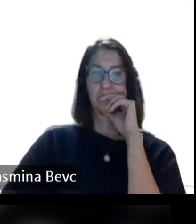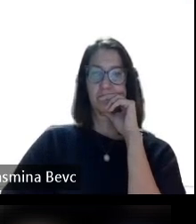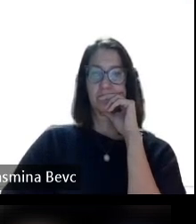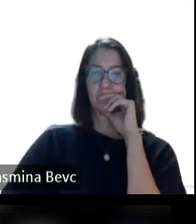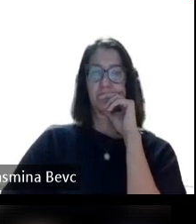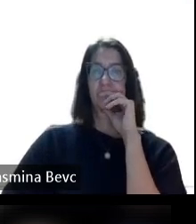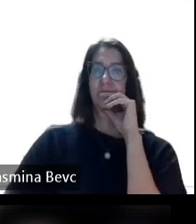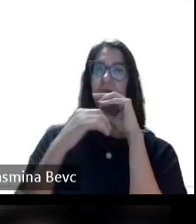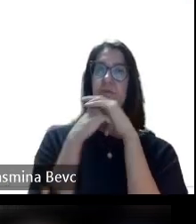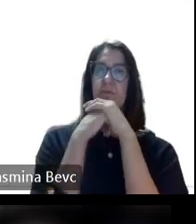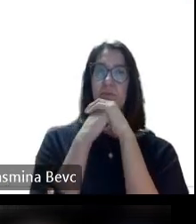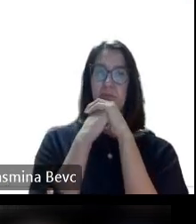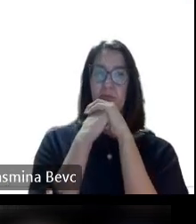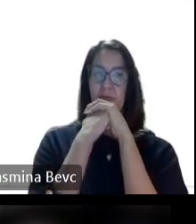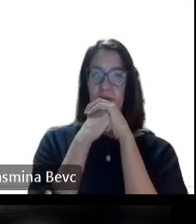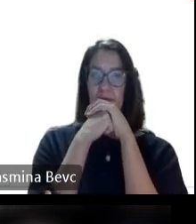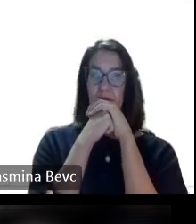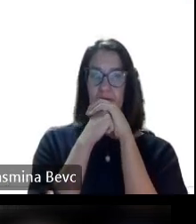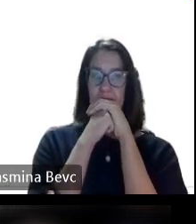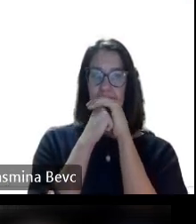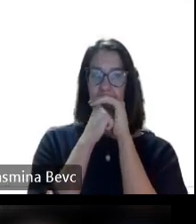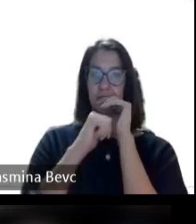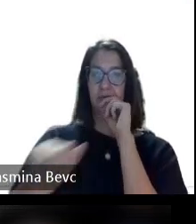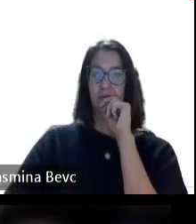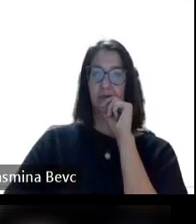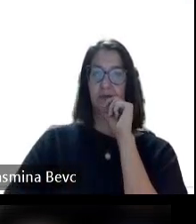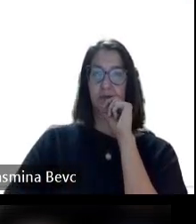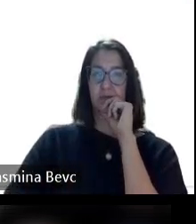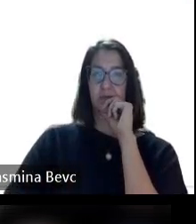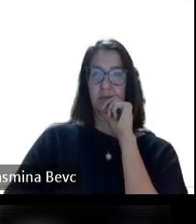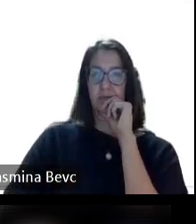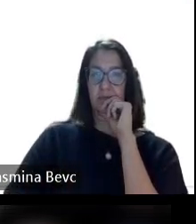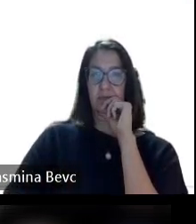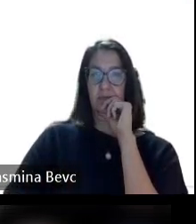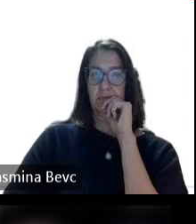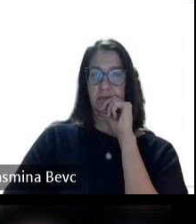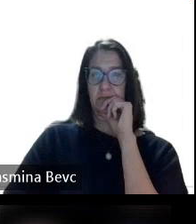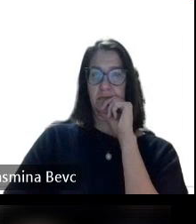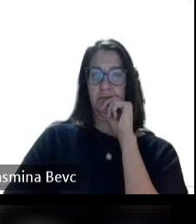Značilnost ogrevalnega sistema opisuje, ali imamo opravka